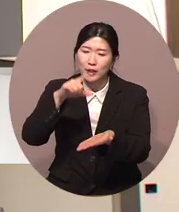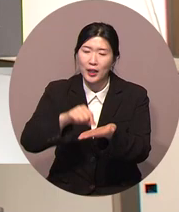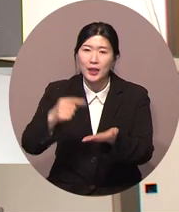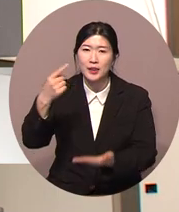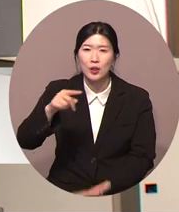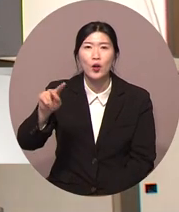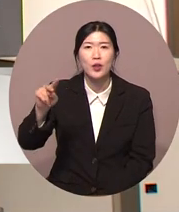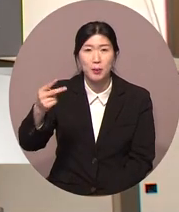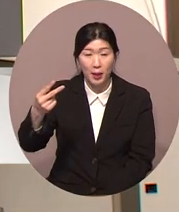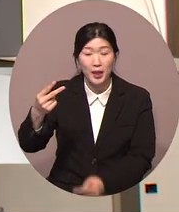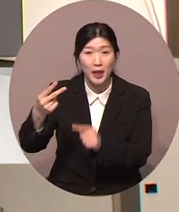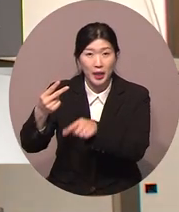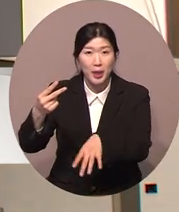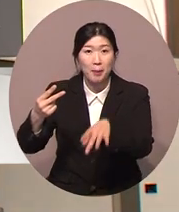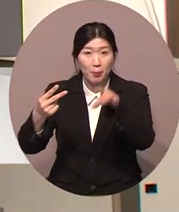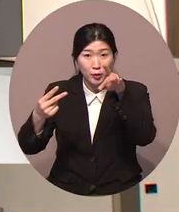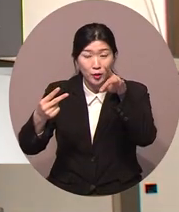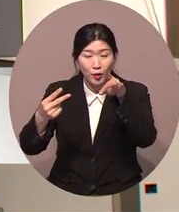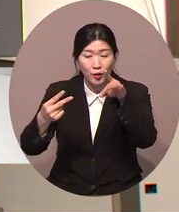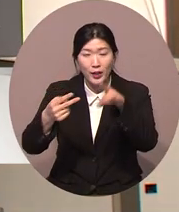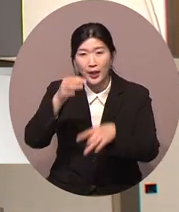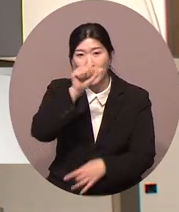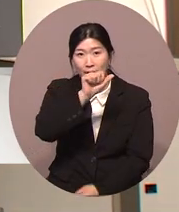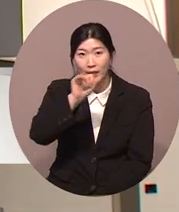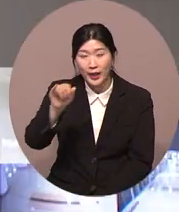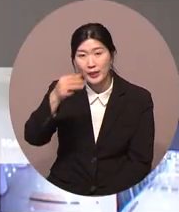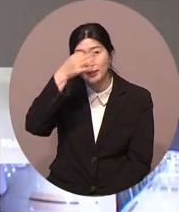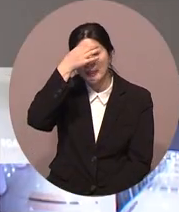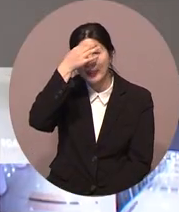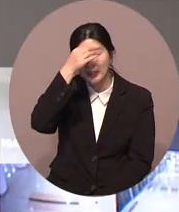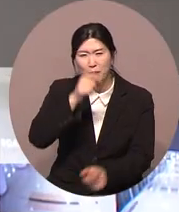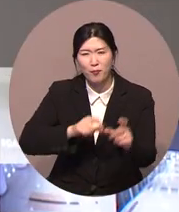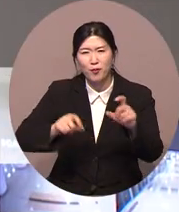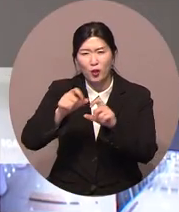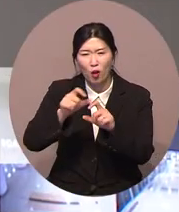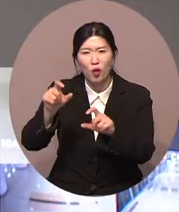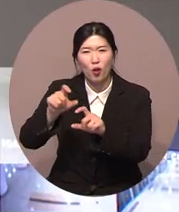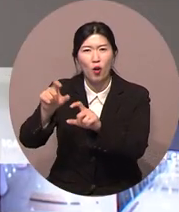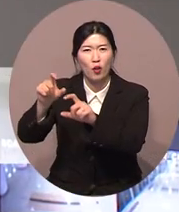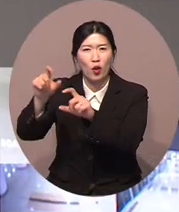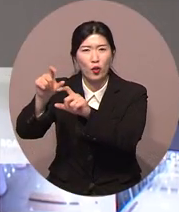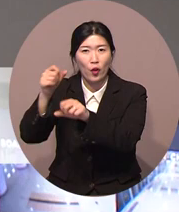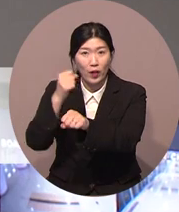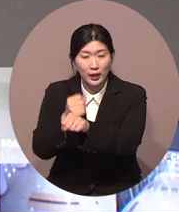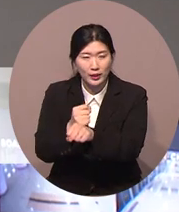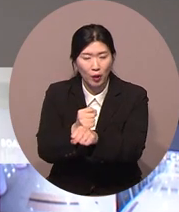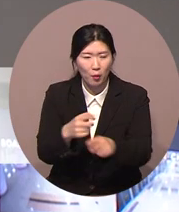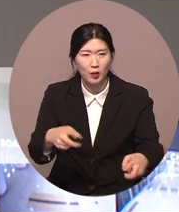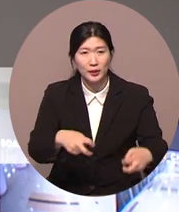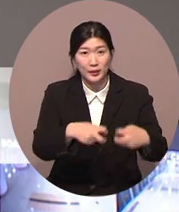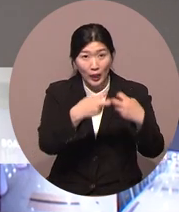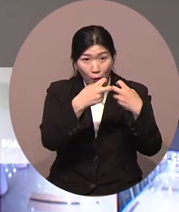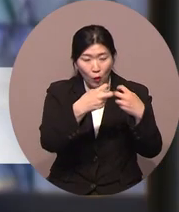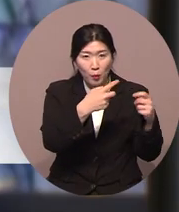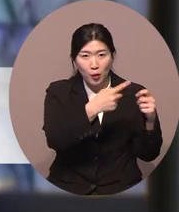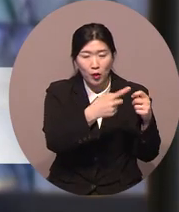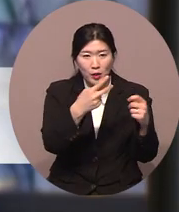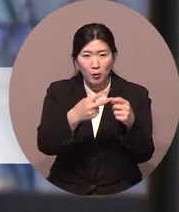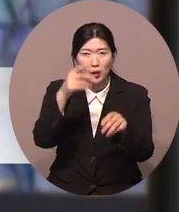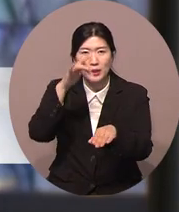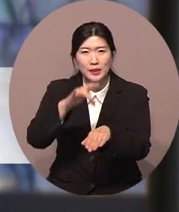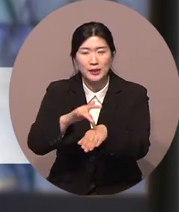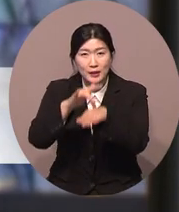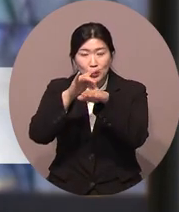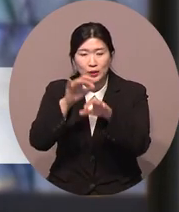대에만 적용된 지능형 선별 관제 시스템을 확대 적용해 사고 대응과 실종자 수색 수배 중인